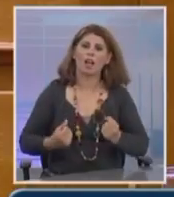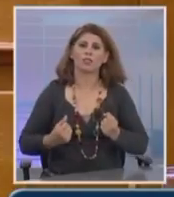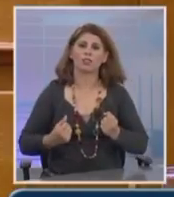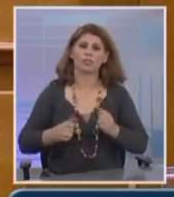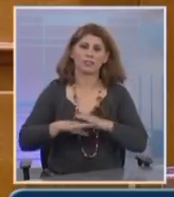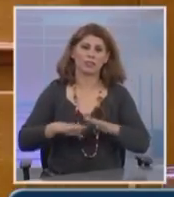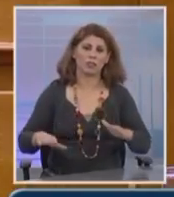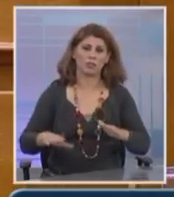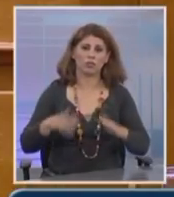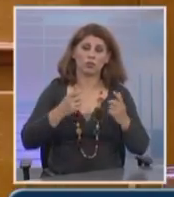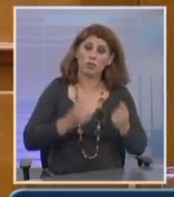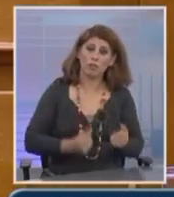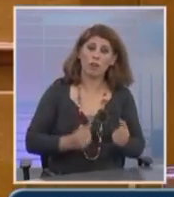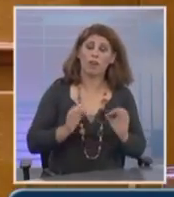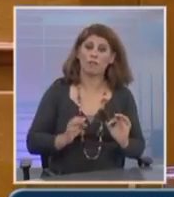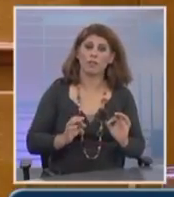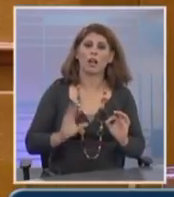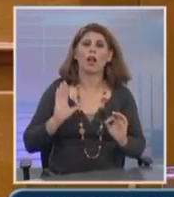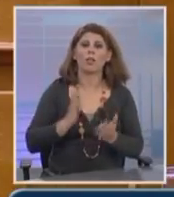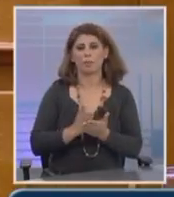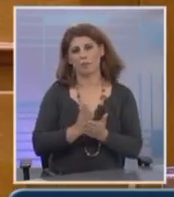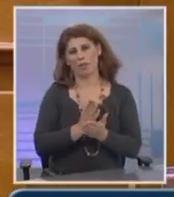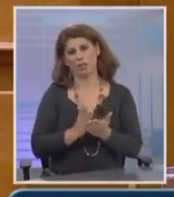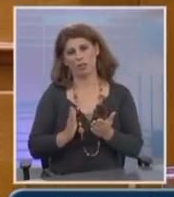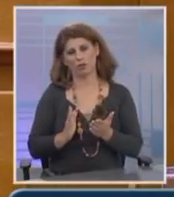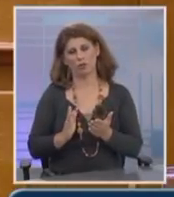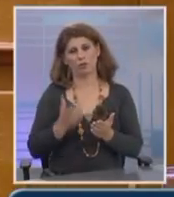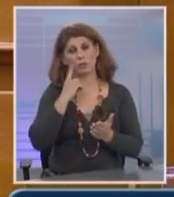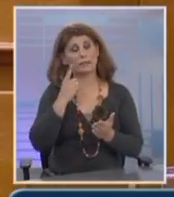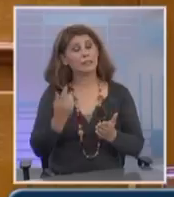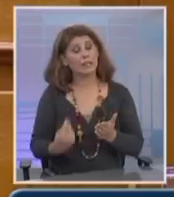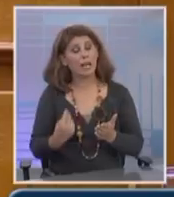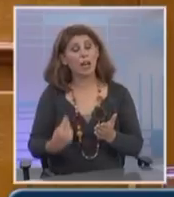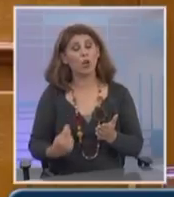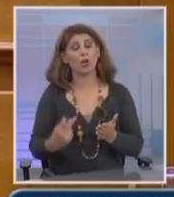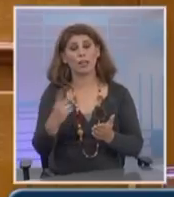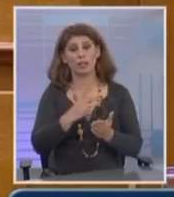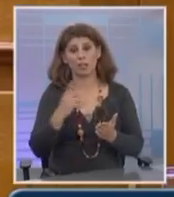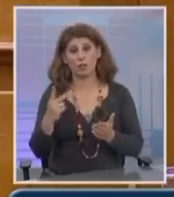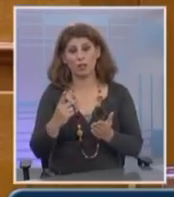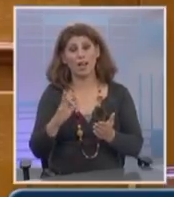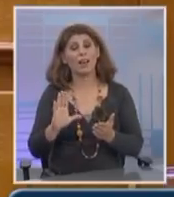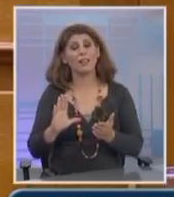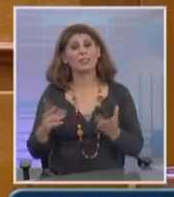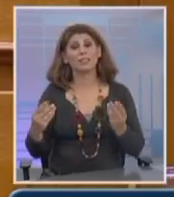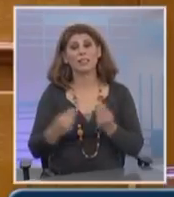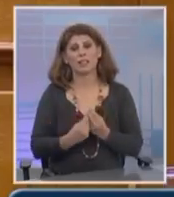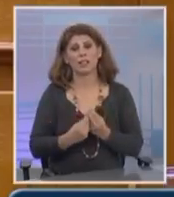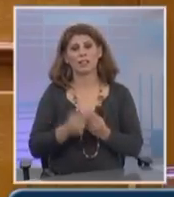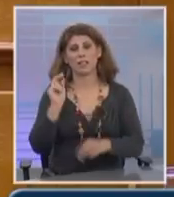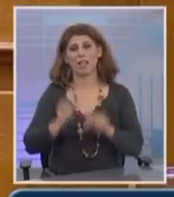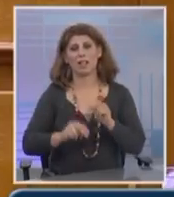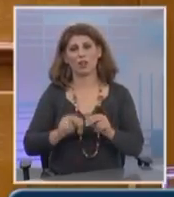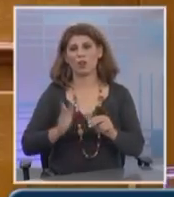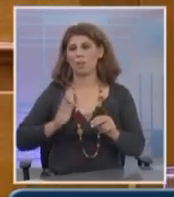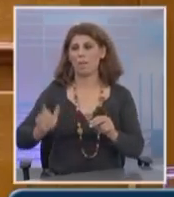τα βάρη βέβαια δεν επιμερίζονται με γνώμονα τι είναι καλό για την κοινωνία, αλλά τι βολεύει την εκλογική πελατεία